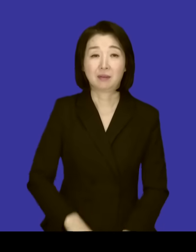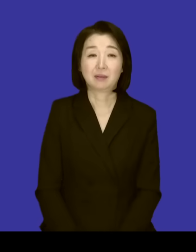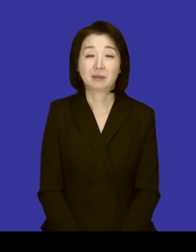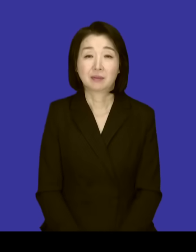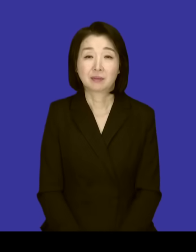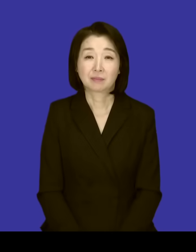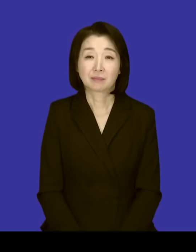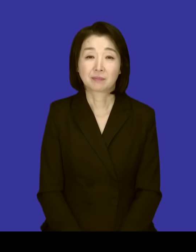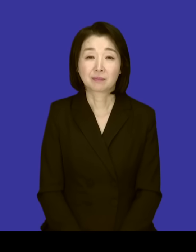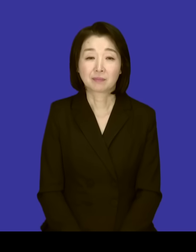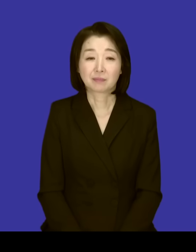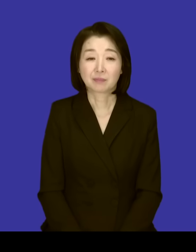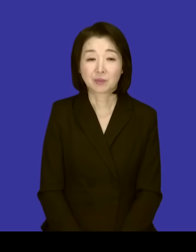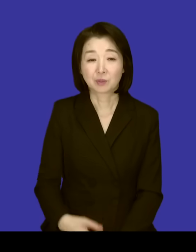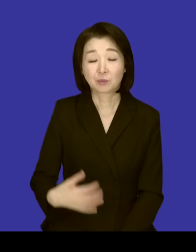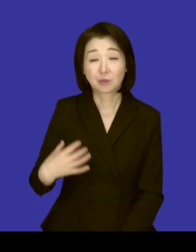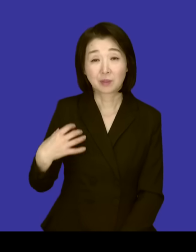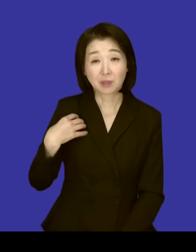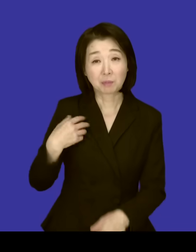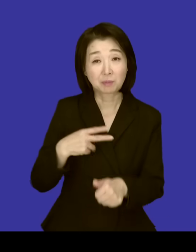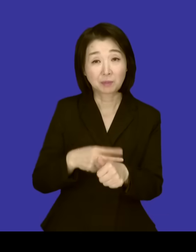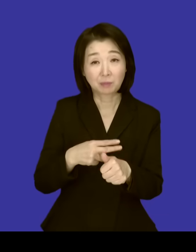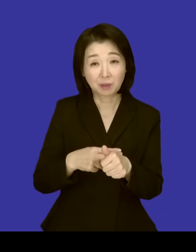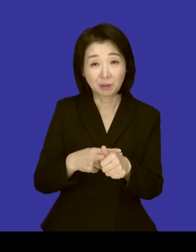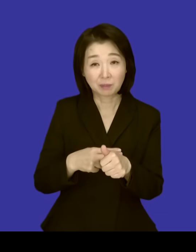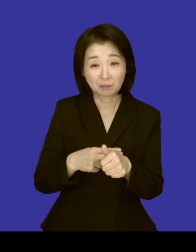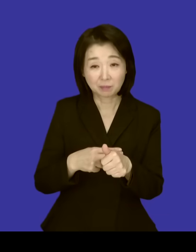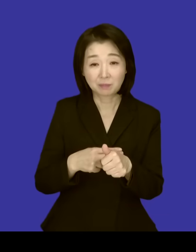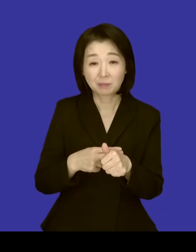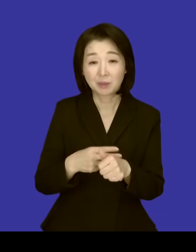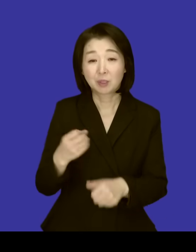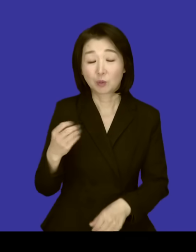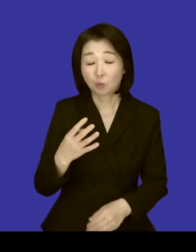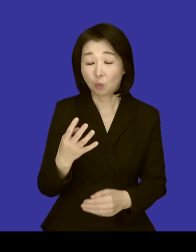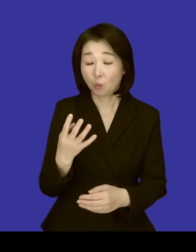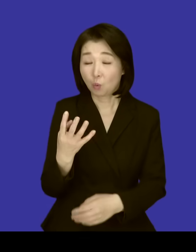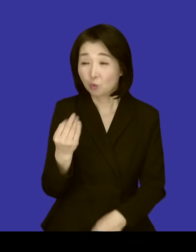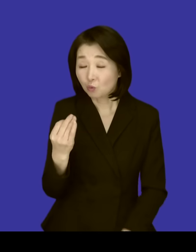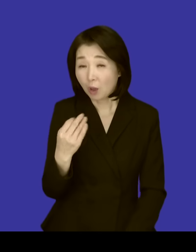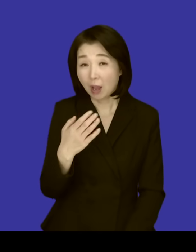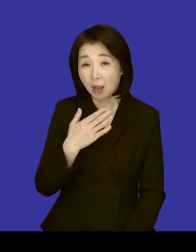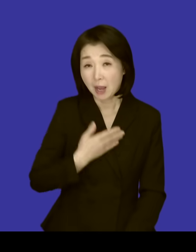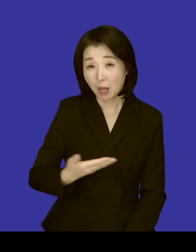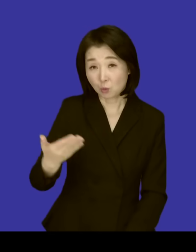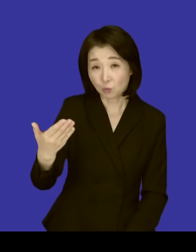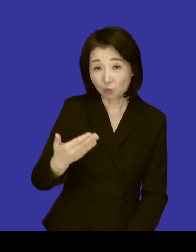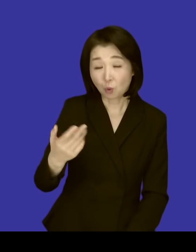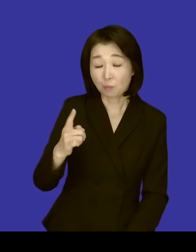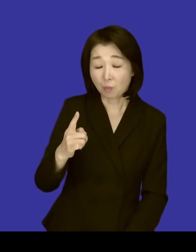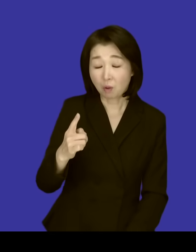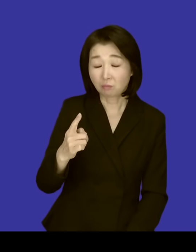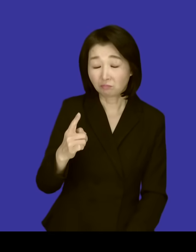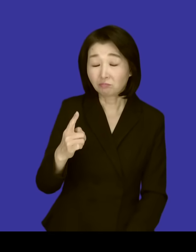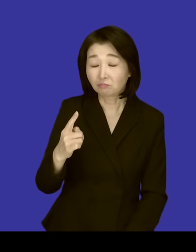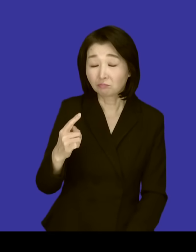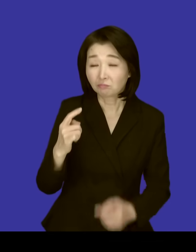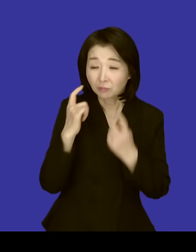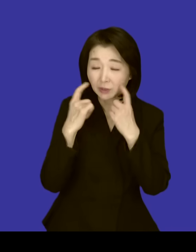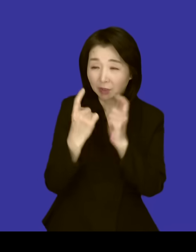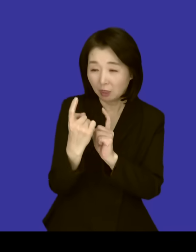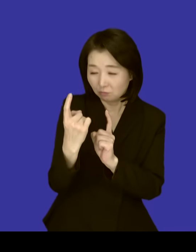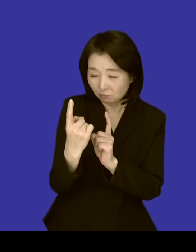첫 번째로는 우리 담임 선생님과 이제 그 당시에 수학을 저한테 알려주셨던 그 과외 선생님이 계셨는데